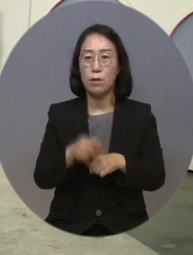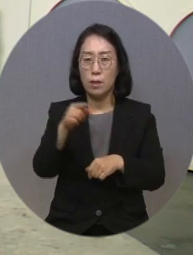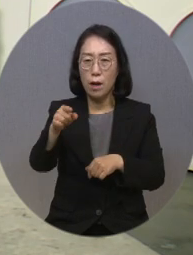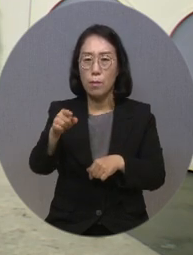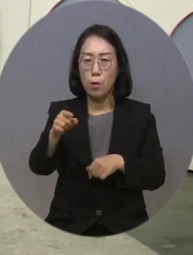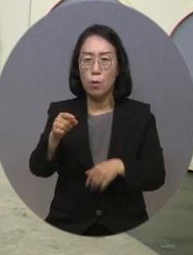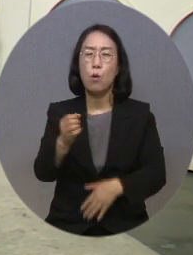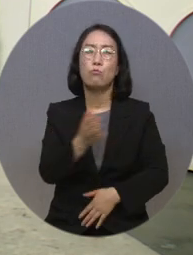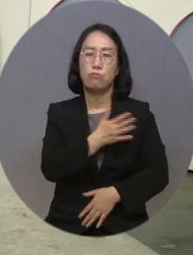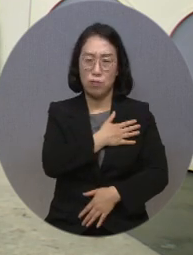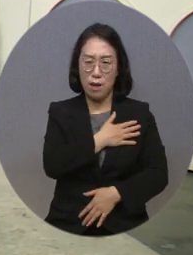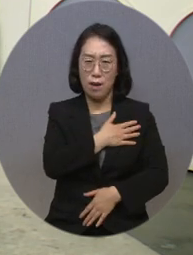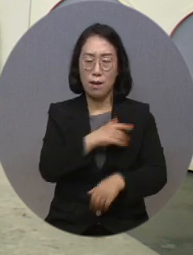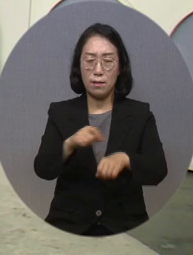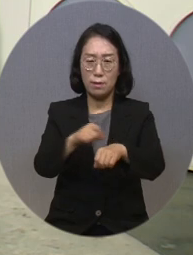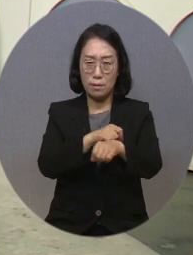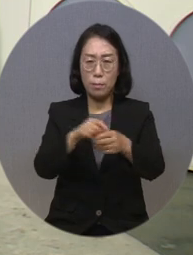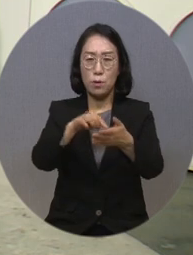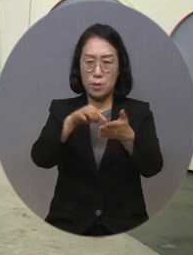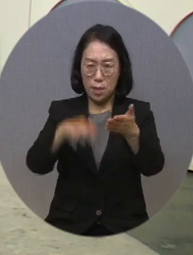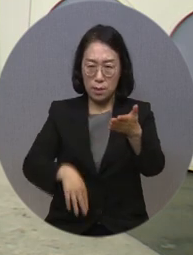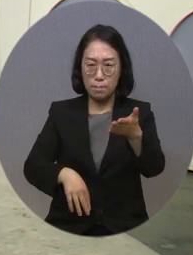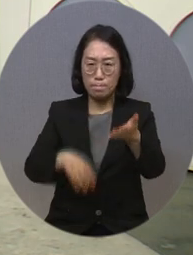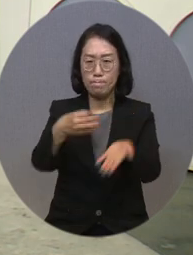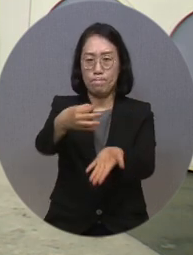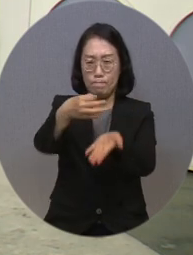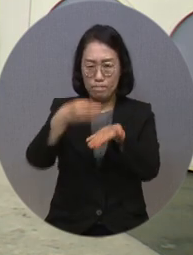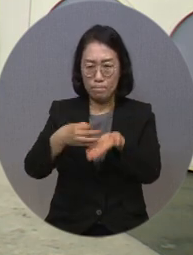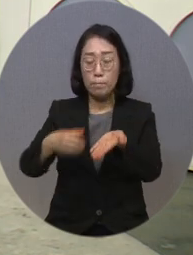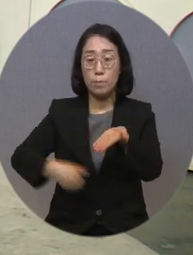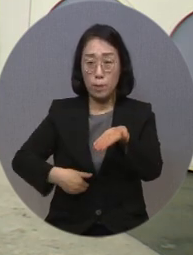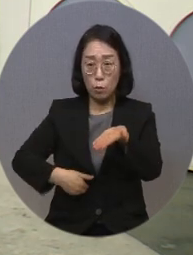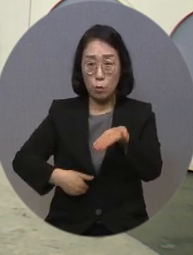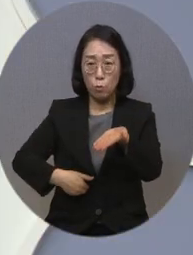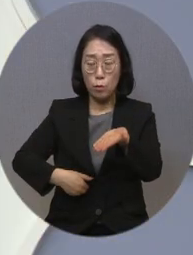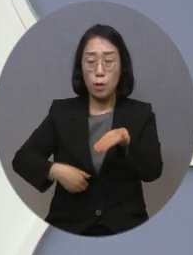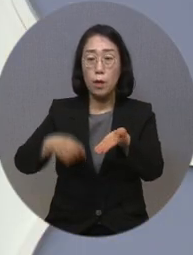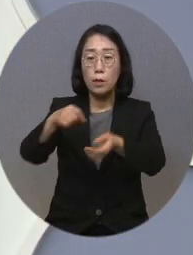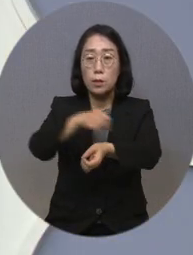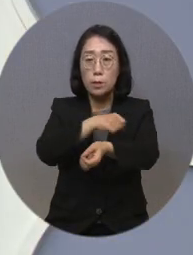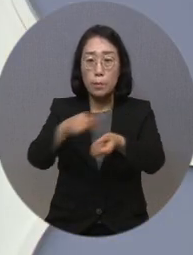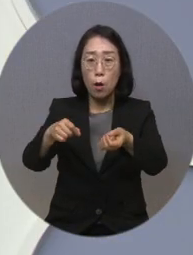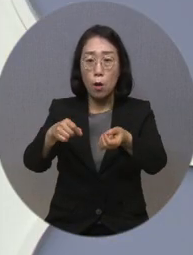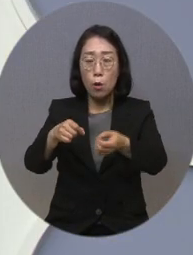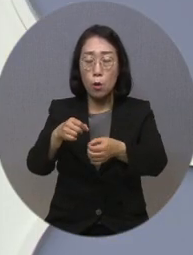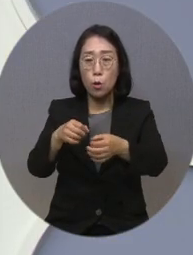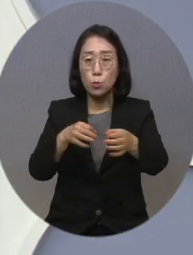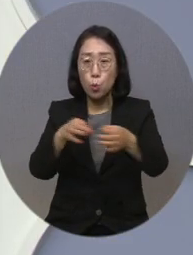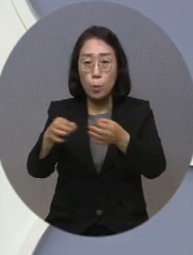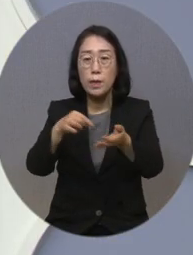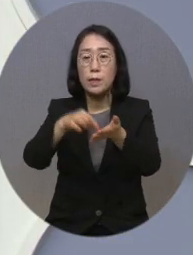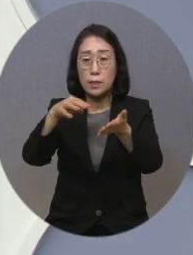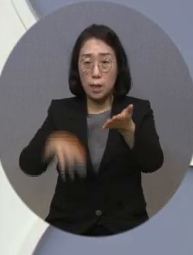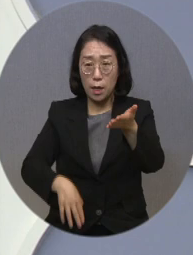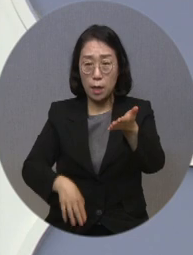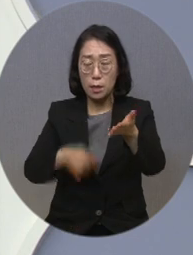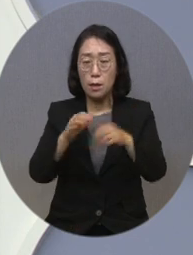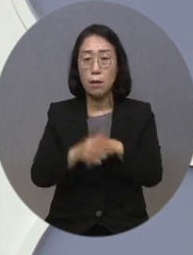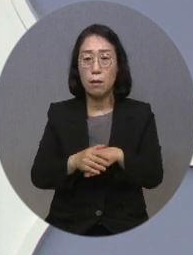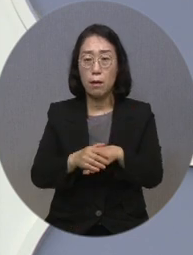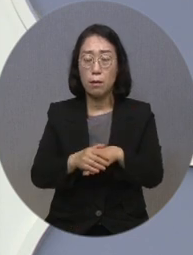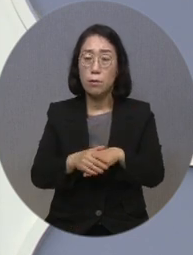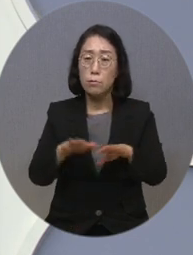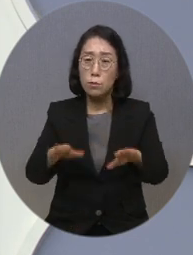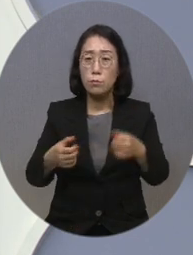이렇게 해서 특별 소비세 도입된 세목이 지금까지 유지되고 있습니다. 그렇지만 이제는 자동차가 그 사치품이